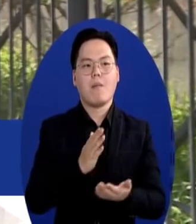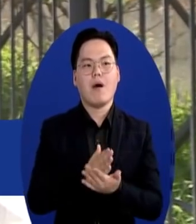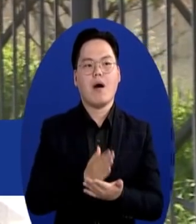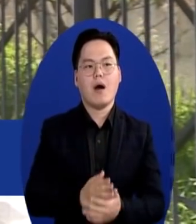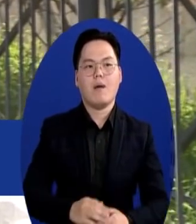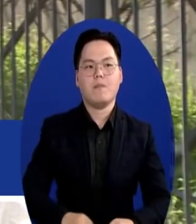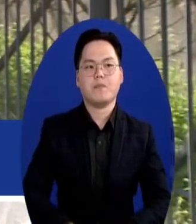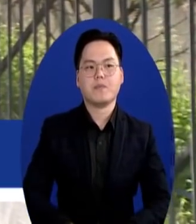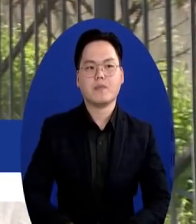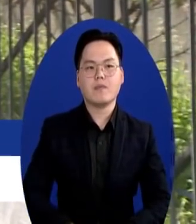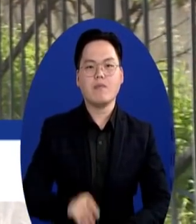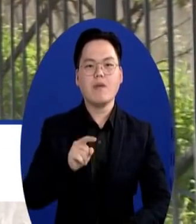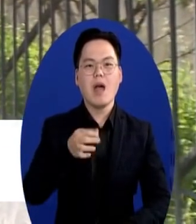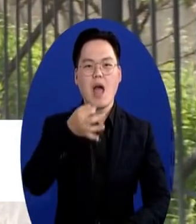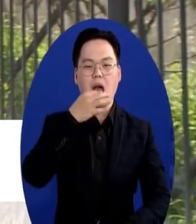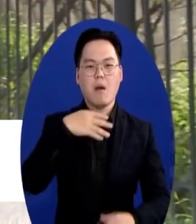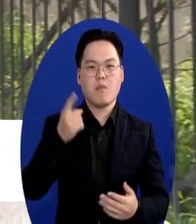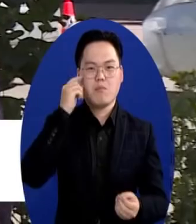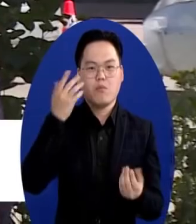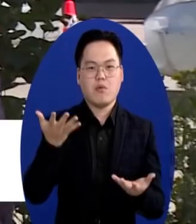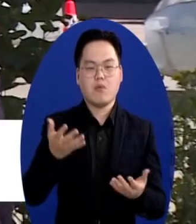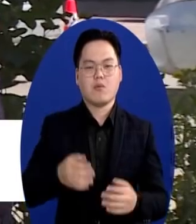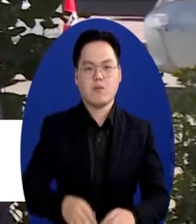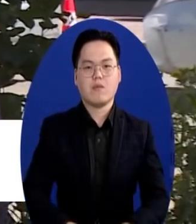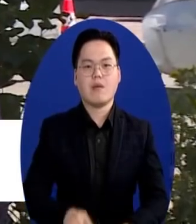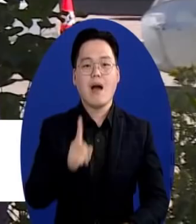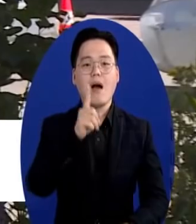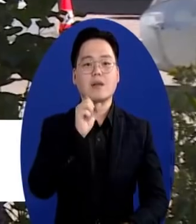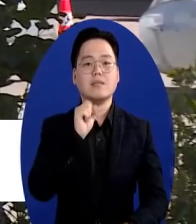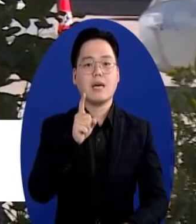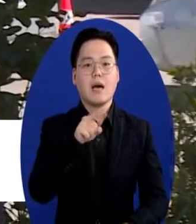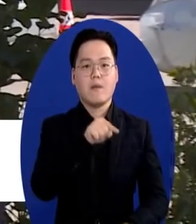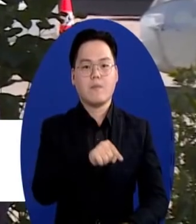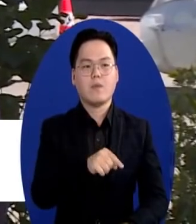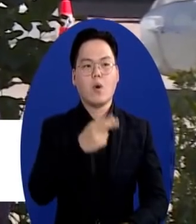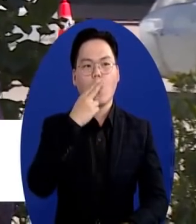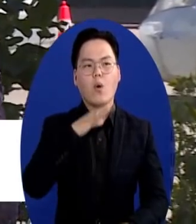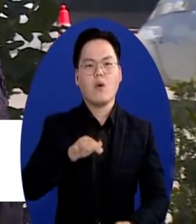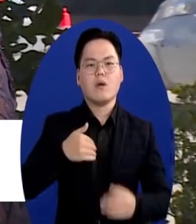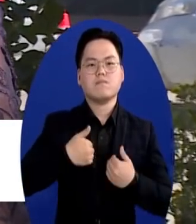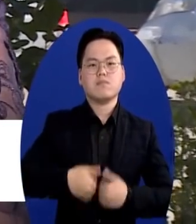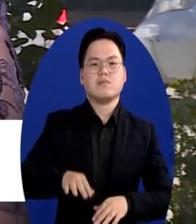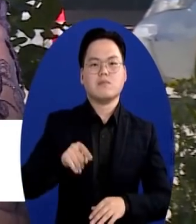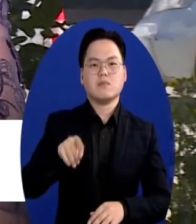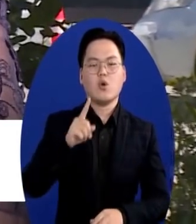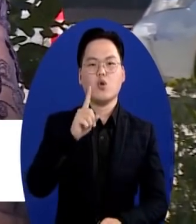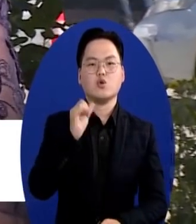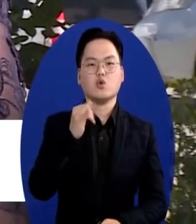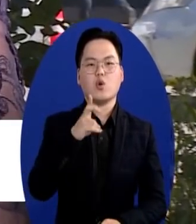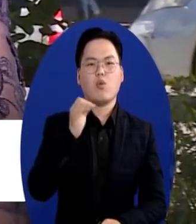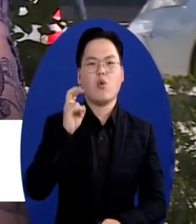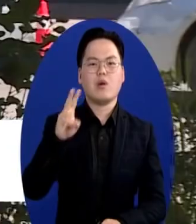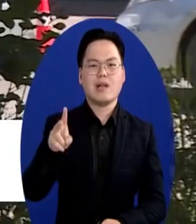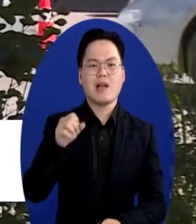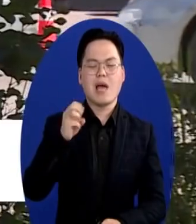Тэгэл одоо тэр нь одоо ямар ч юм төгөл өгж байгаа юм бүү мэд. Зах дээр бол тэр нэг хүүхд мөхдүүд зулбулдаг барьдаг эмгэл ерөөс төрөл төрлийн байд юм